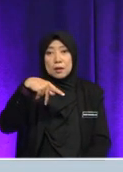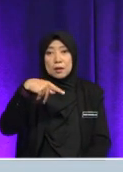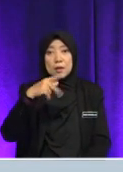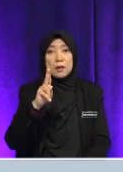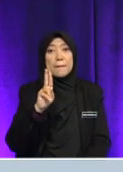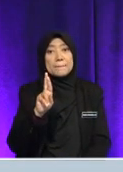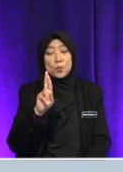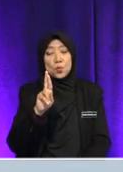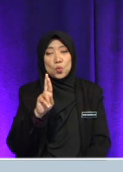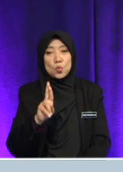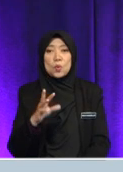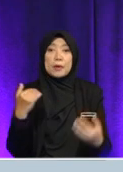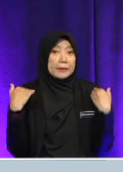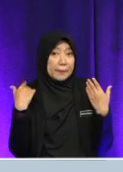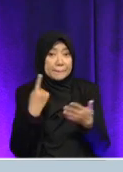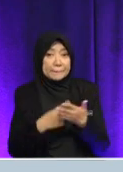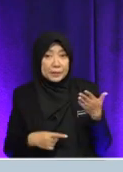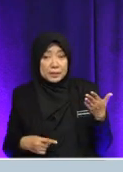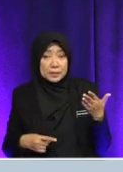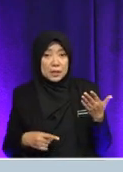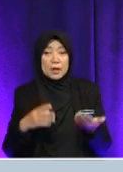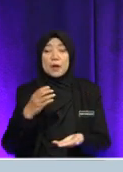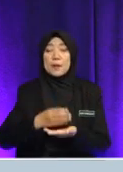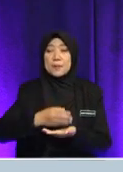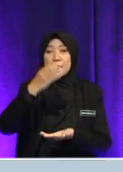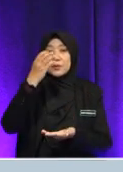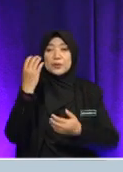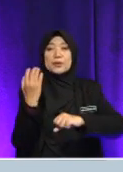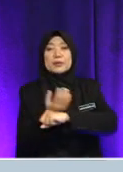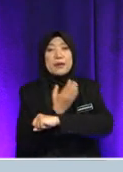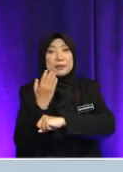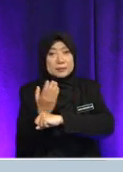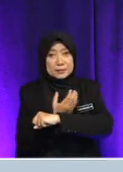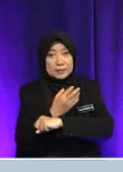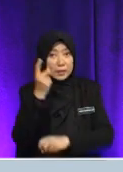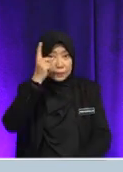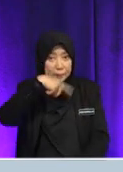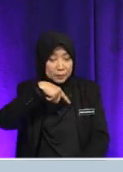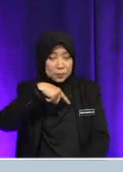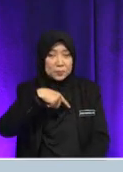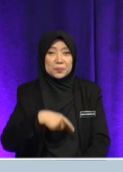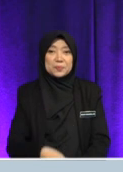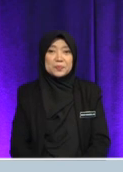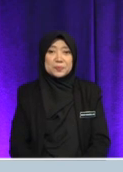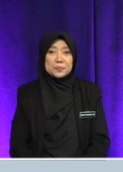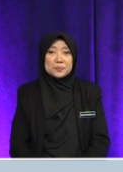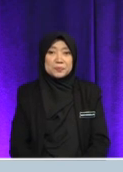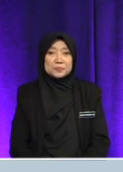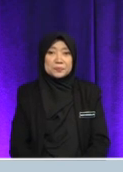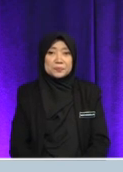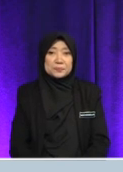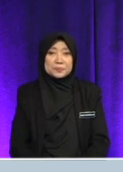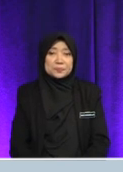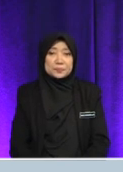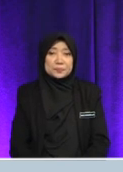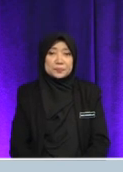sini kita ada apa botol kaca Oke botol kaca yang agak depan nih oke so yang ini merah